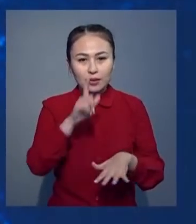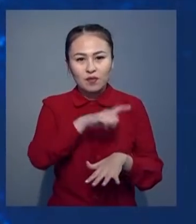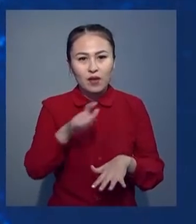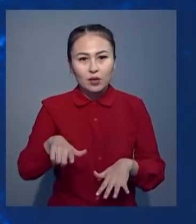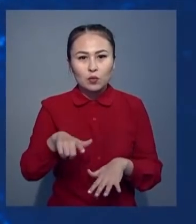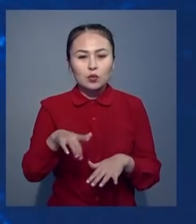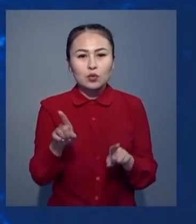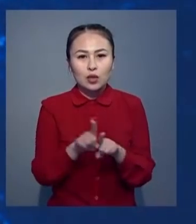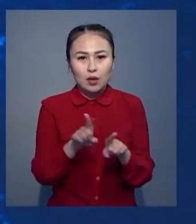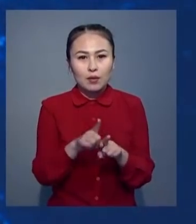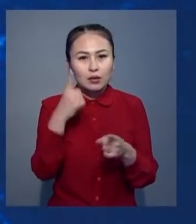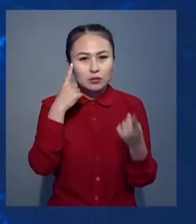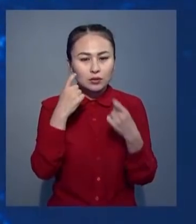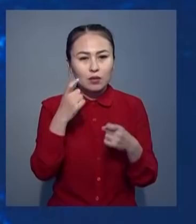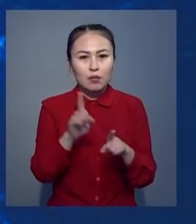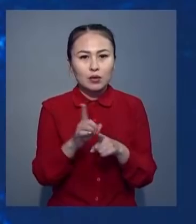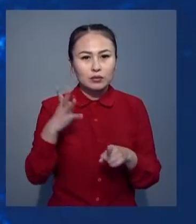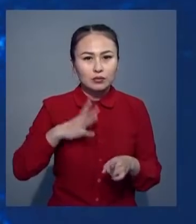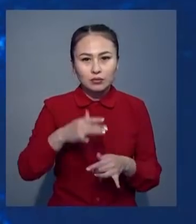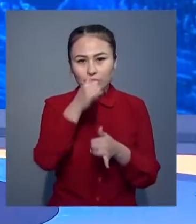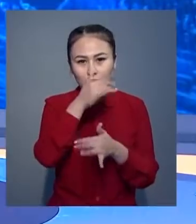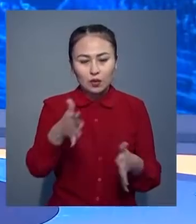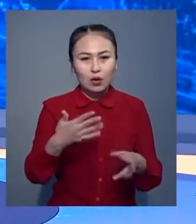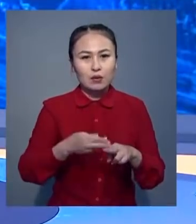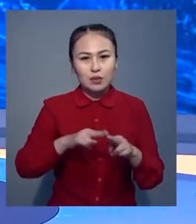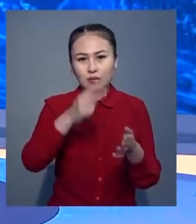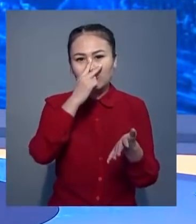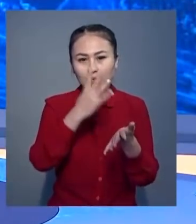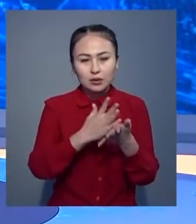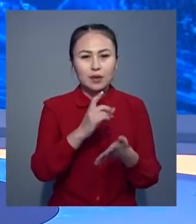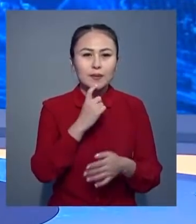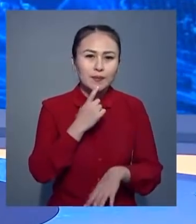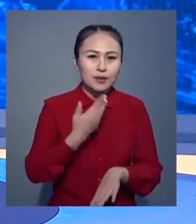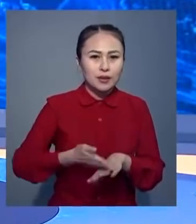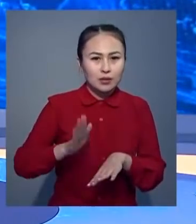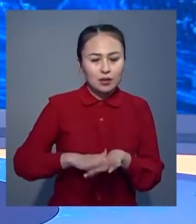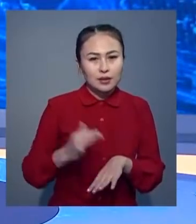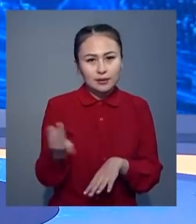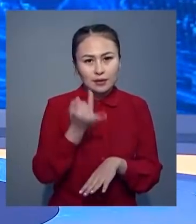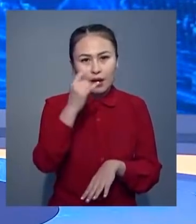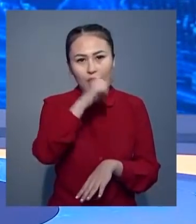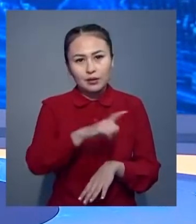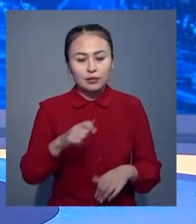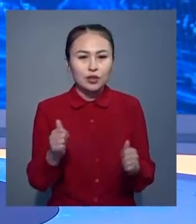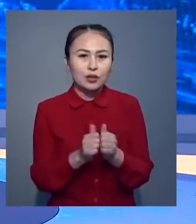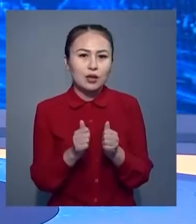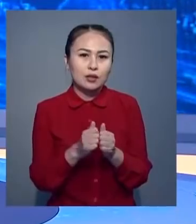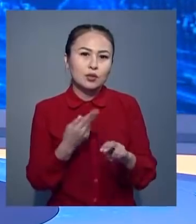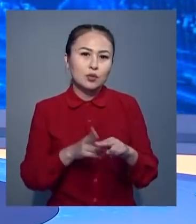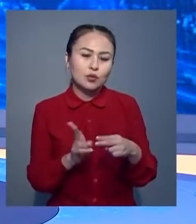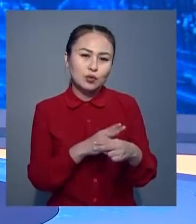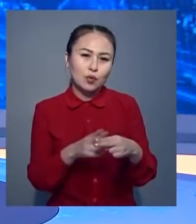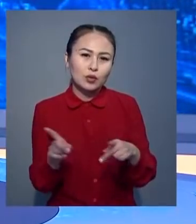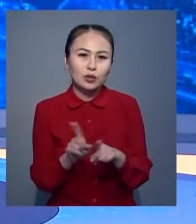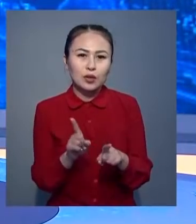адами фактордың өзі осынша қарбаласқа шыдай бермесі анық. Соған қарамастан қиын да қызықты мамандық иелері адам жанына араша